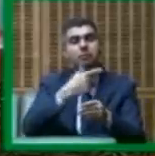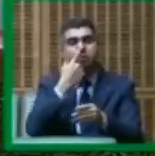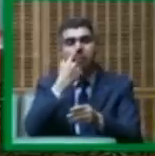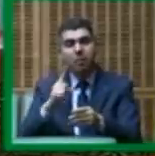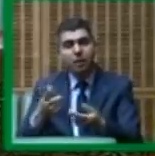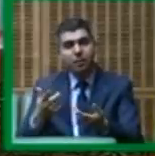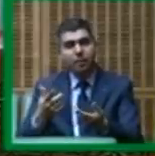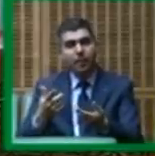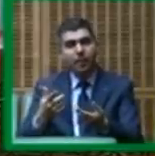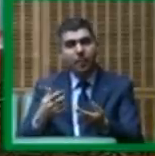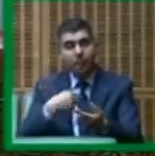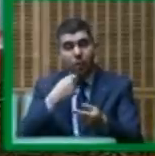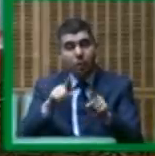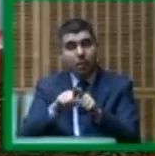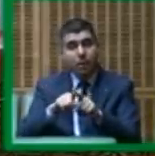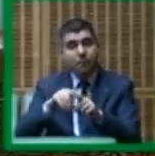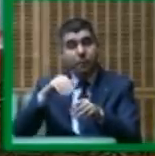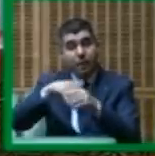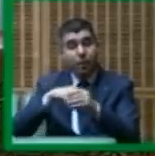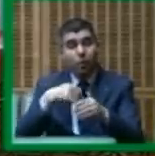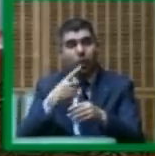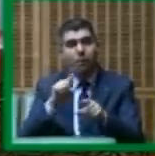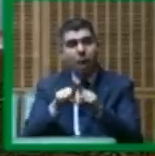اتهمت شي زعيم ديالكم باللي هو مع داعش؟